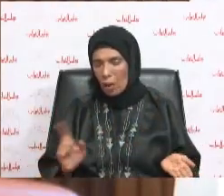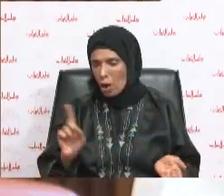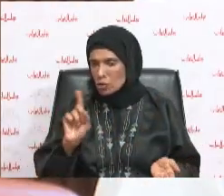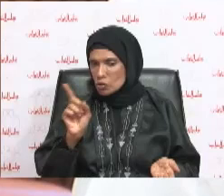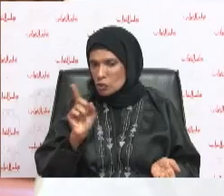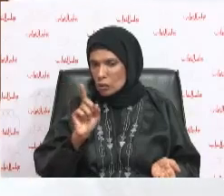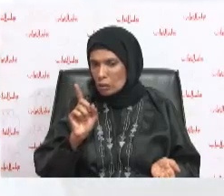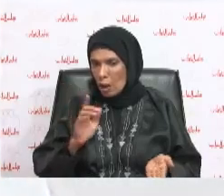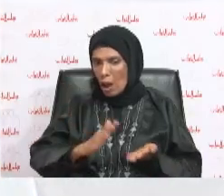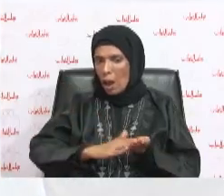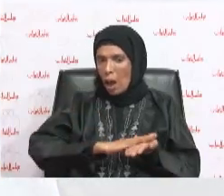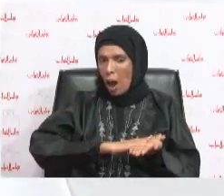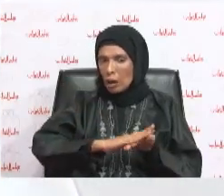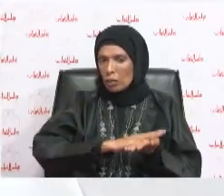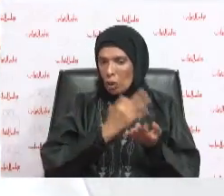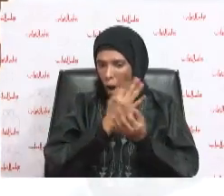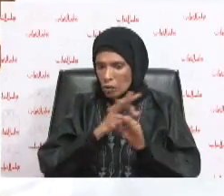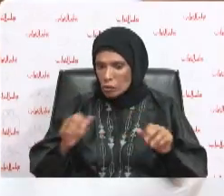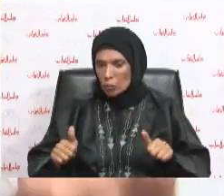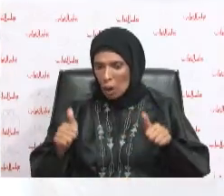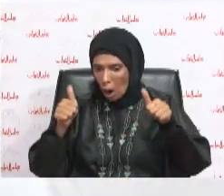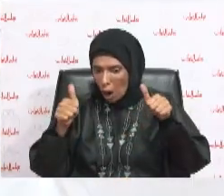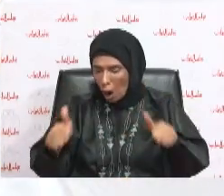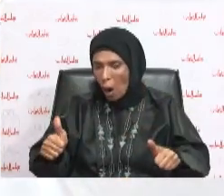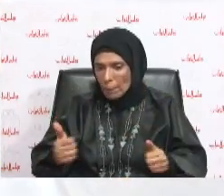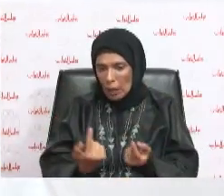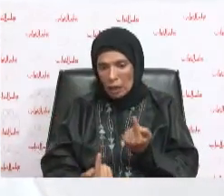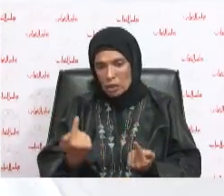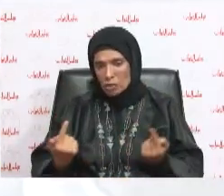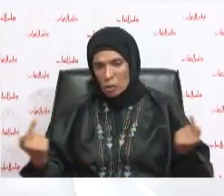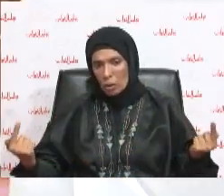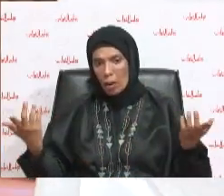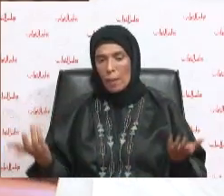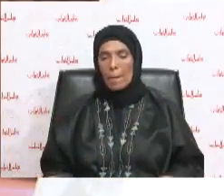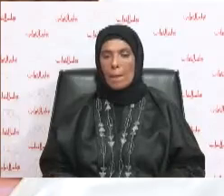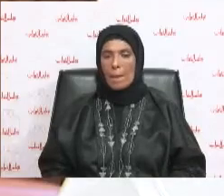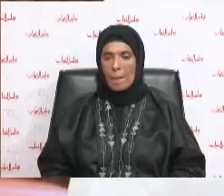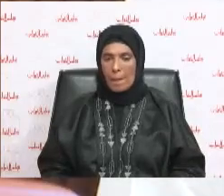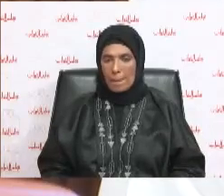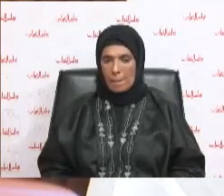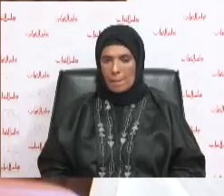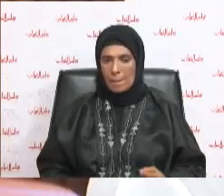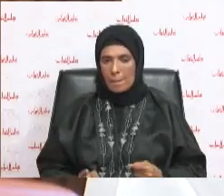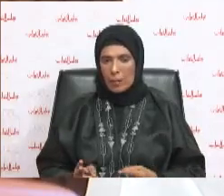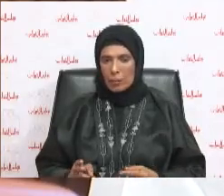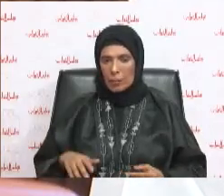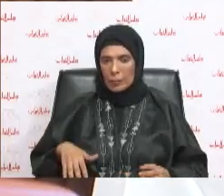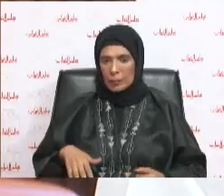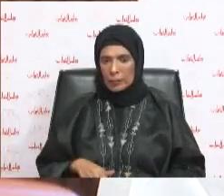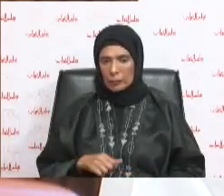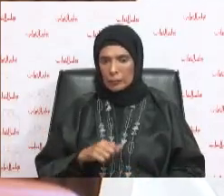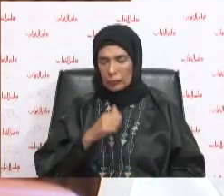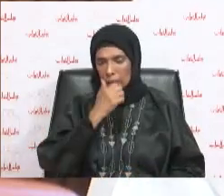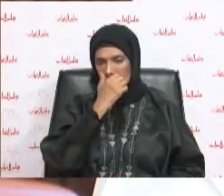هل انا بسوي امن قضائي؟ انا قبل لا اروح حق التقنيات الحديثة خلني احل المعاضل هذه اللي تحيط بالامن الغذائي.